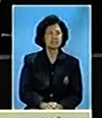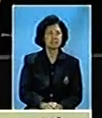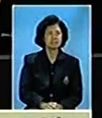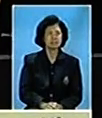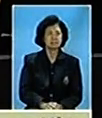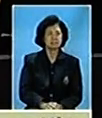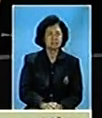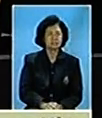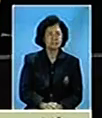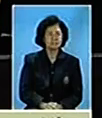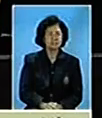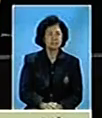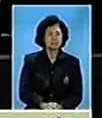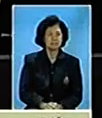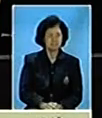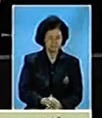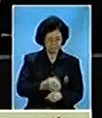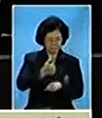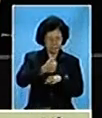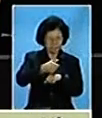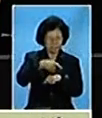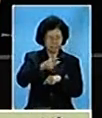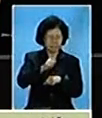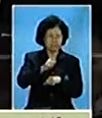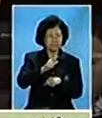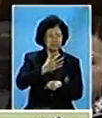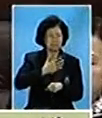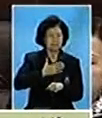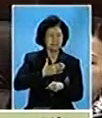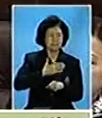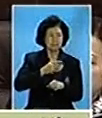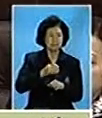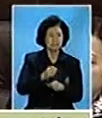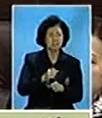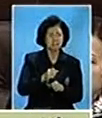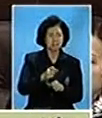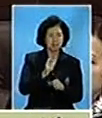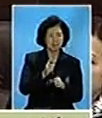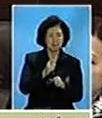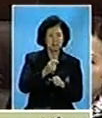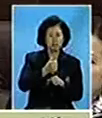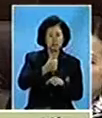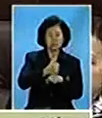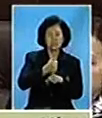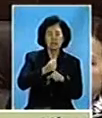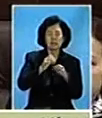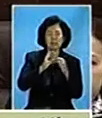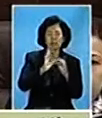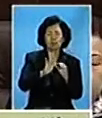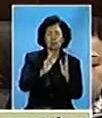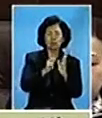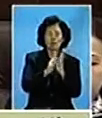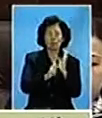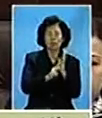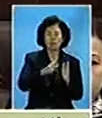ครับกับเรียนท่านประธานที่เคารพกระผมวราศิษย์การจนสุดครับเป็นผู้บริการฝ่ายกฎหมายสาธารณสุขครับจากส